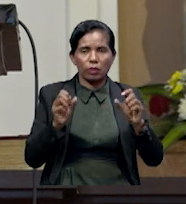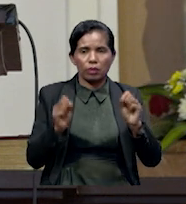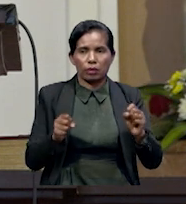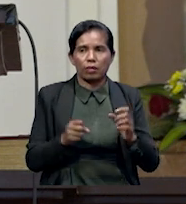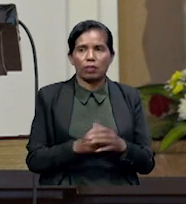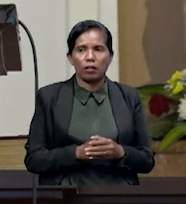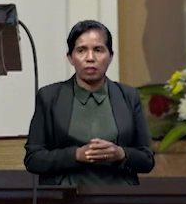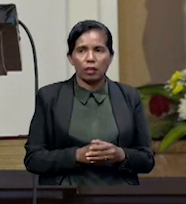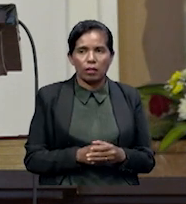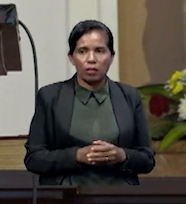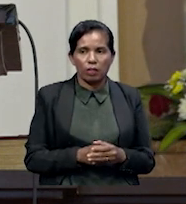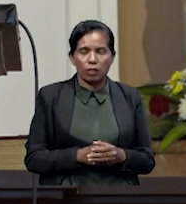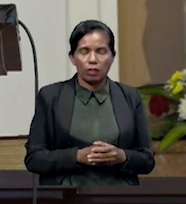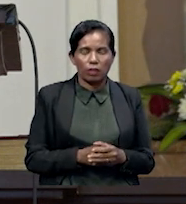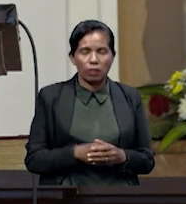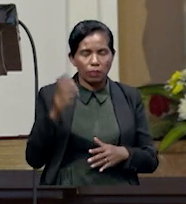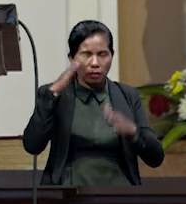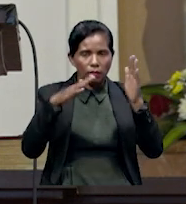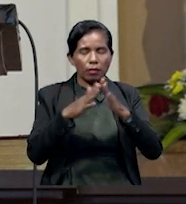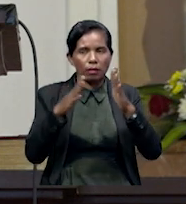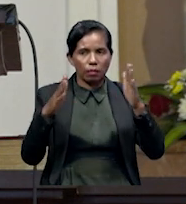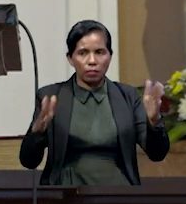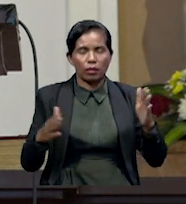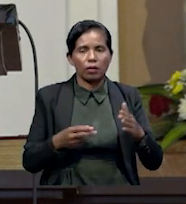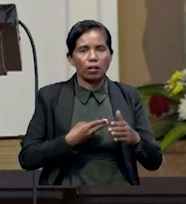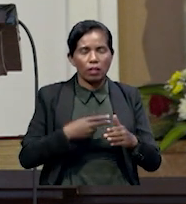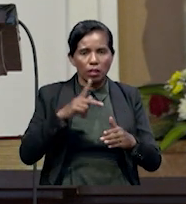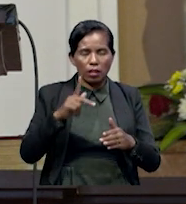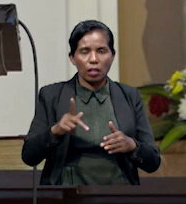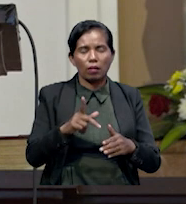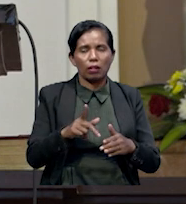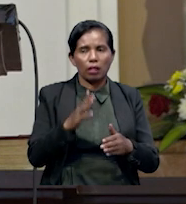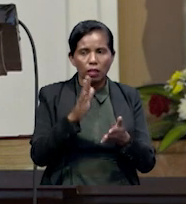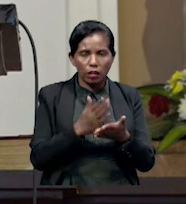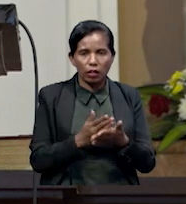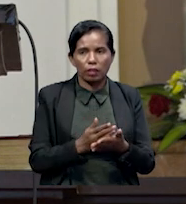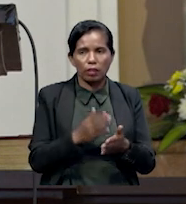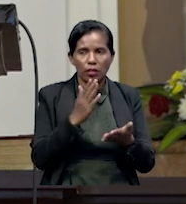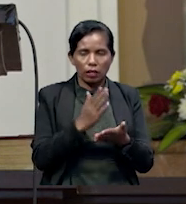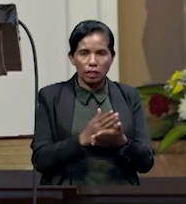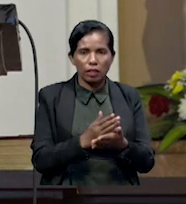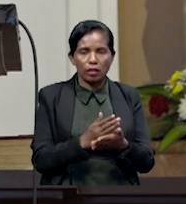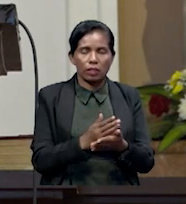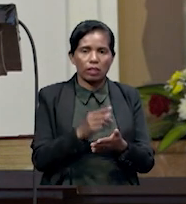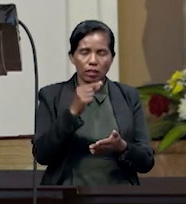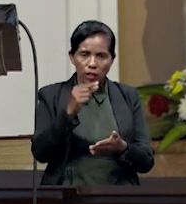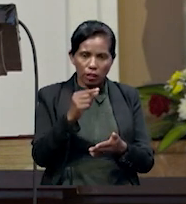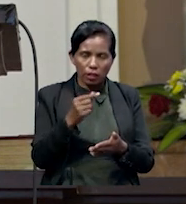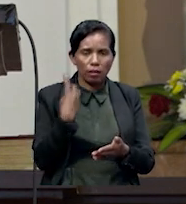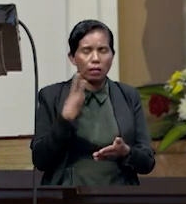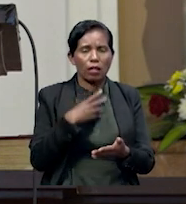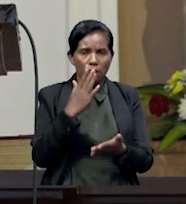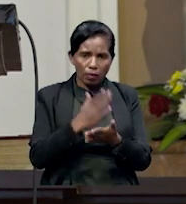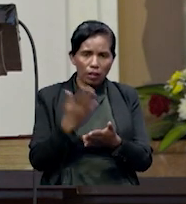Hein kuana bani ne efeito ne konsekuensia kuana bahalo kikuan ida. Ayo be sei ki sei ta bele ivita ya umalara ita bele